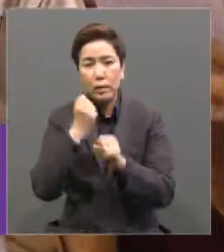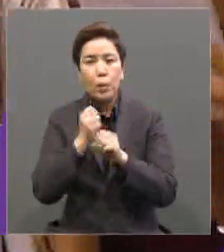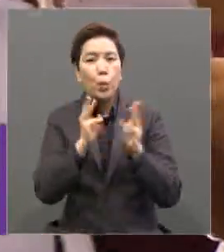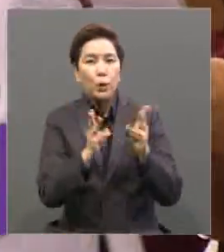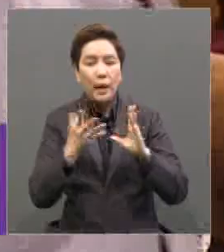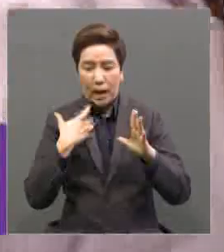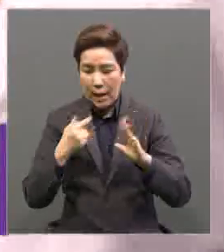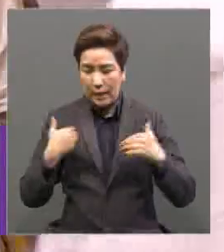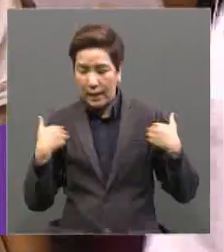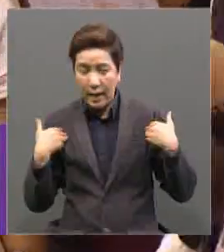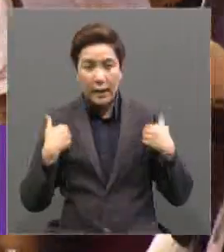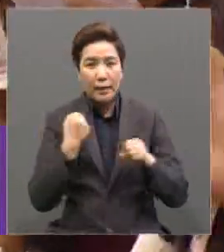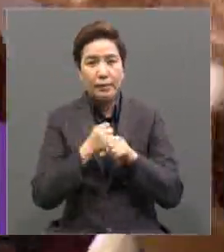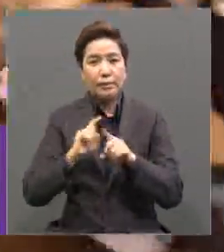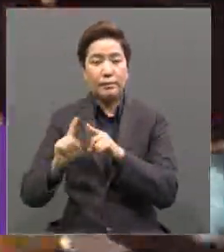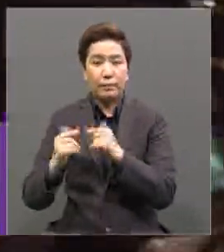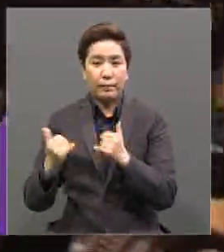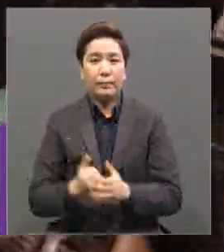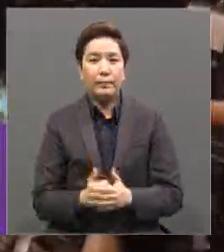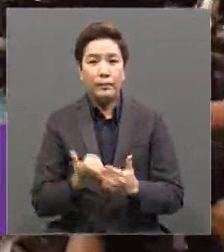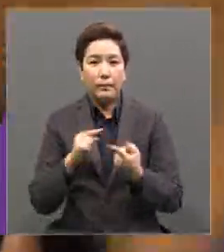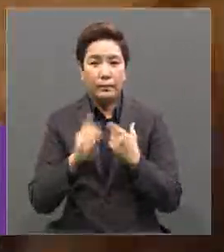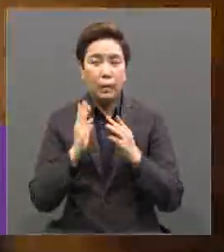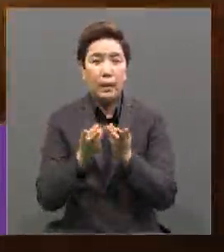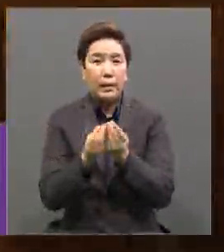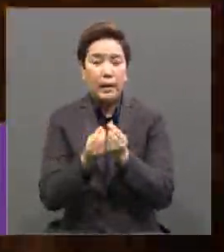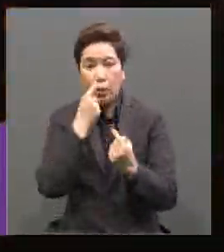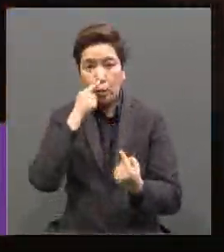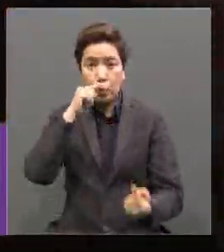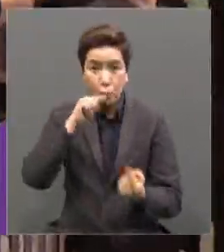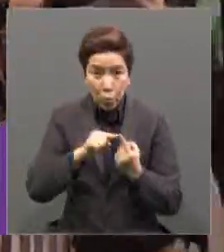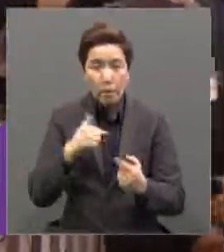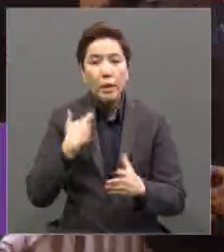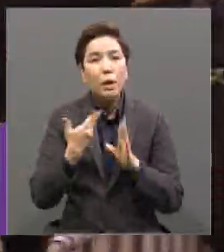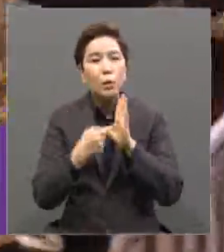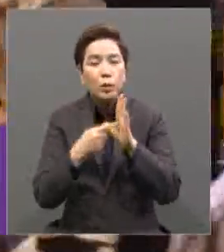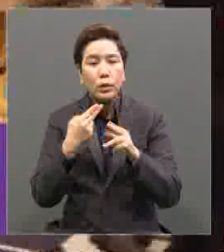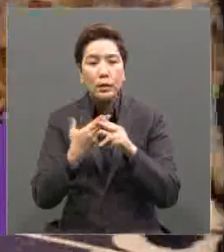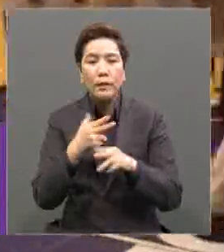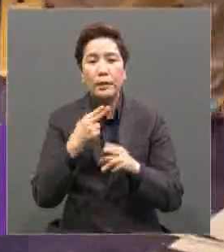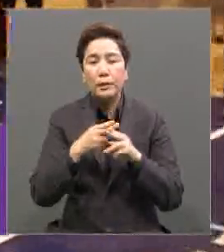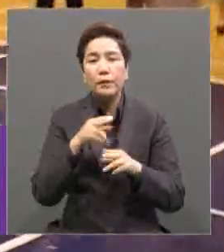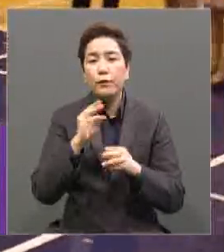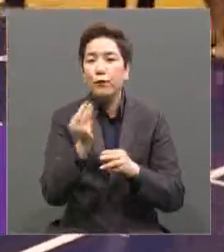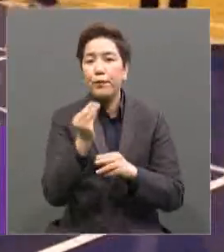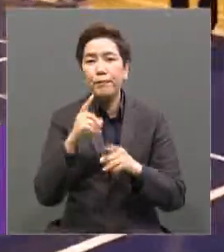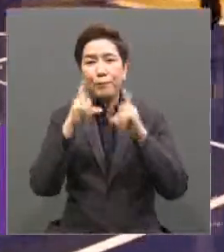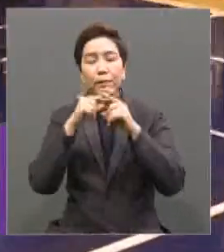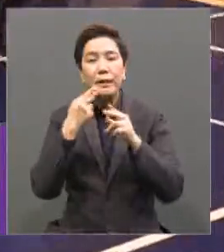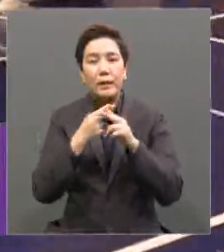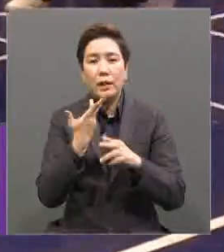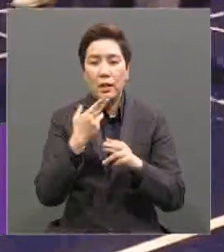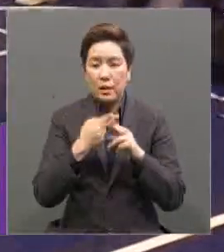หาเสียงกันอย่างคึกคักครับโดยผู้ที่ได้หมายเลขสมใจอยากนะครับอย่างเช่นนายฟิล์มรัฐภูมิโตคงทรัพย์นะ